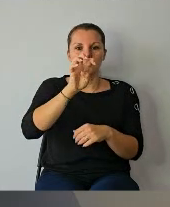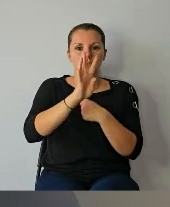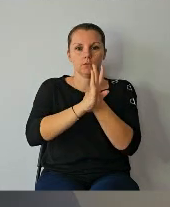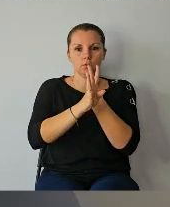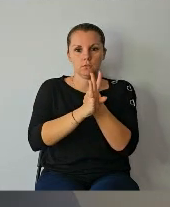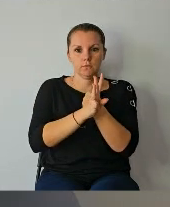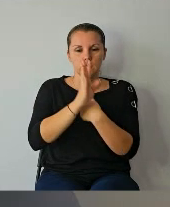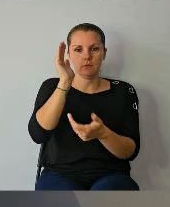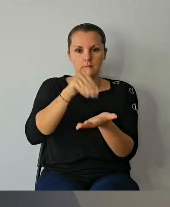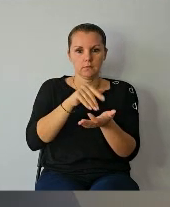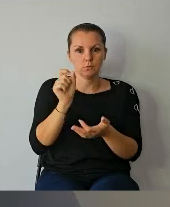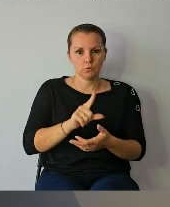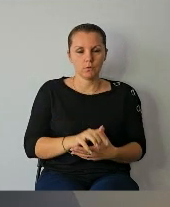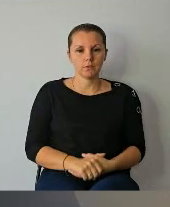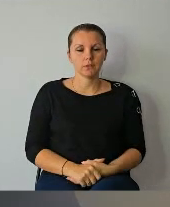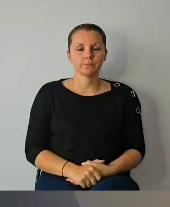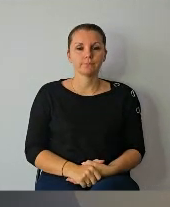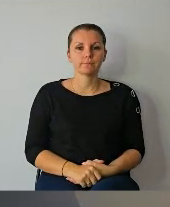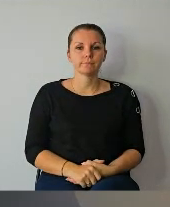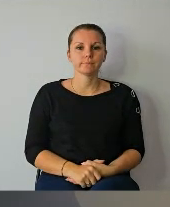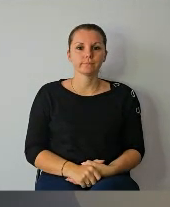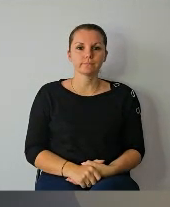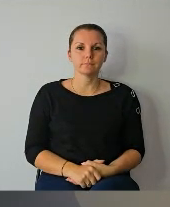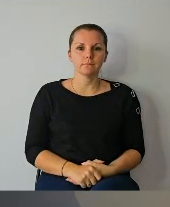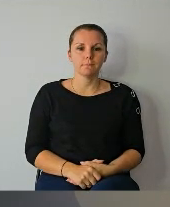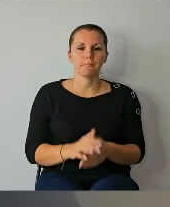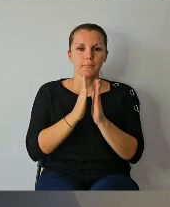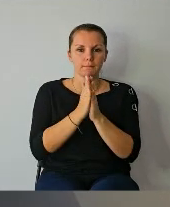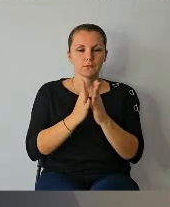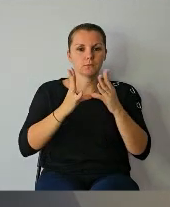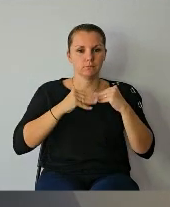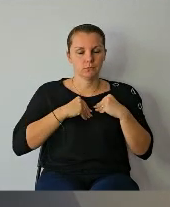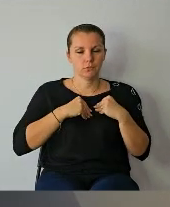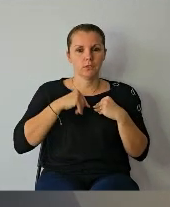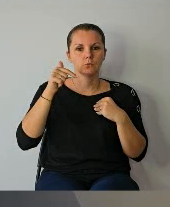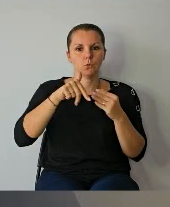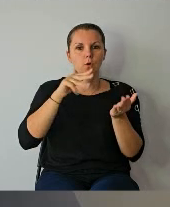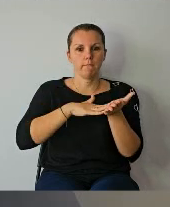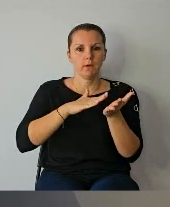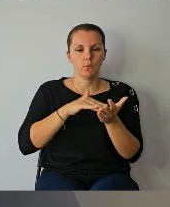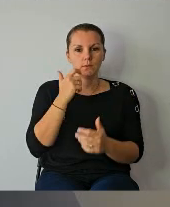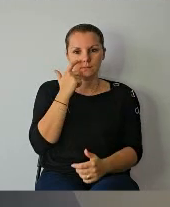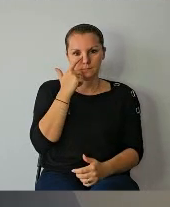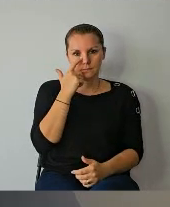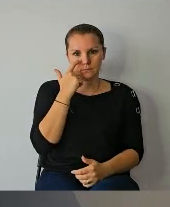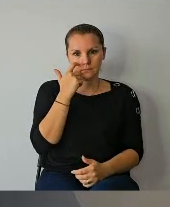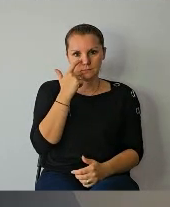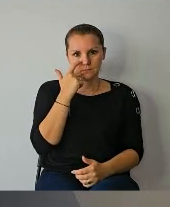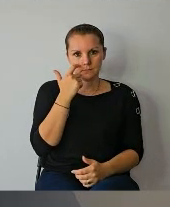499 tysięcy złotych. Proszę o przyjęcie niniejszej uchwały.